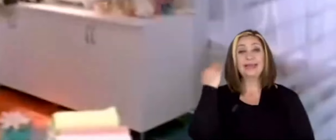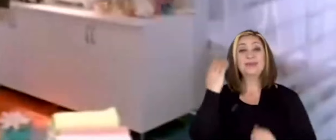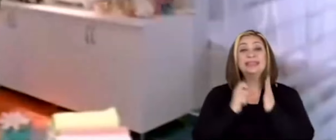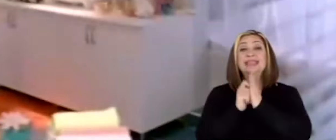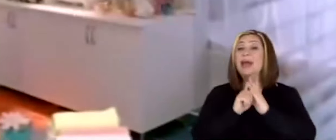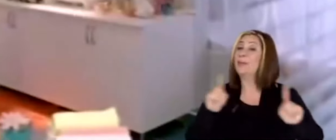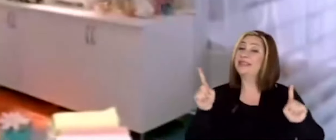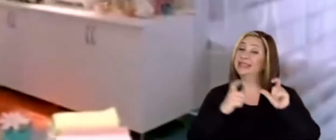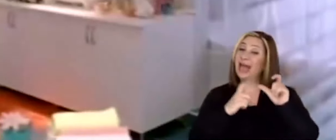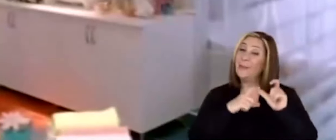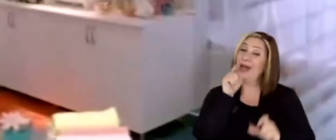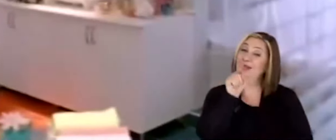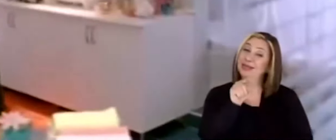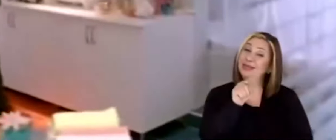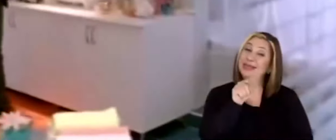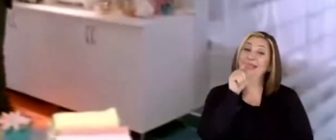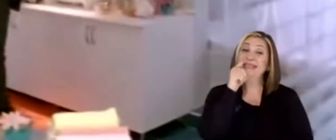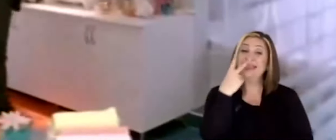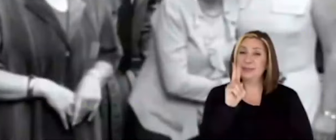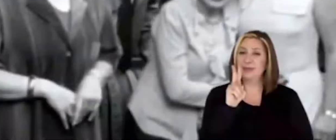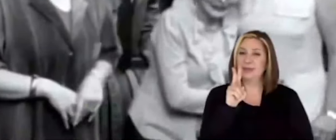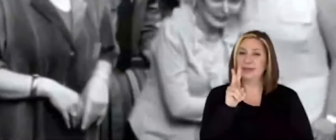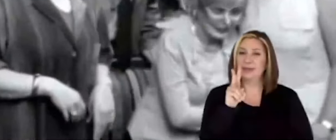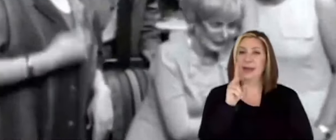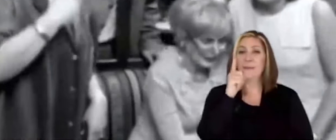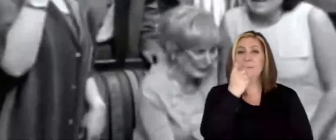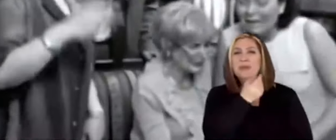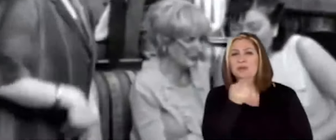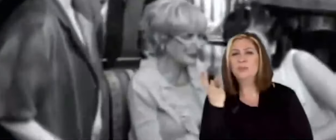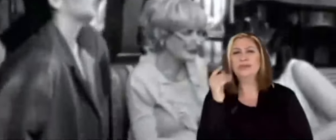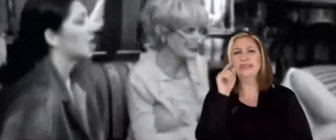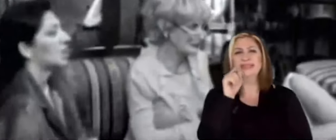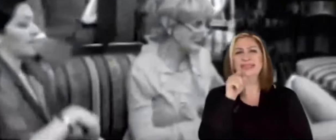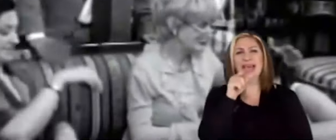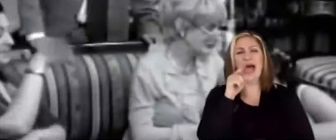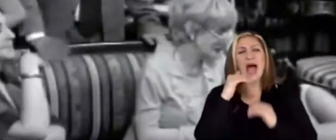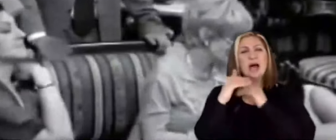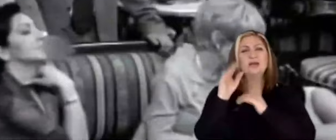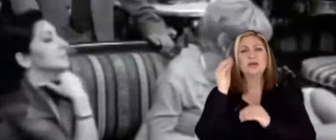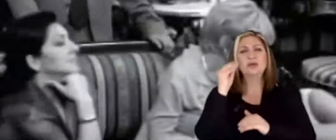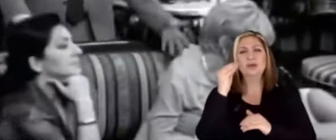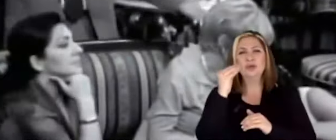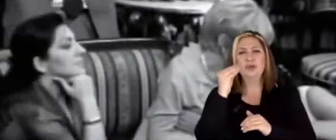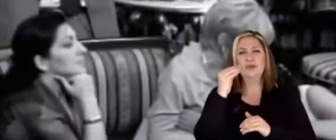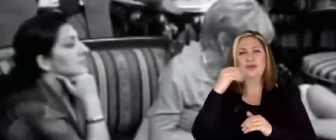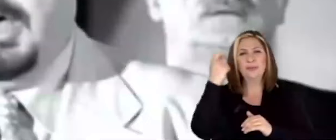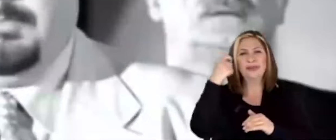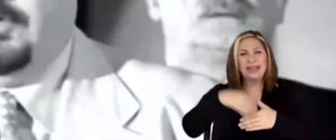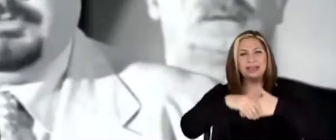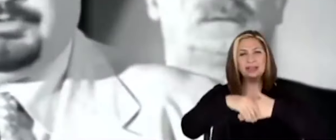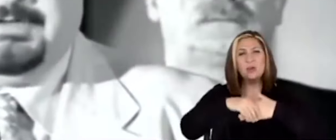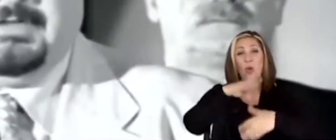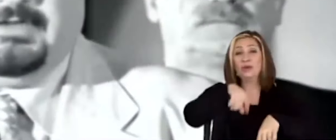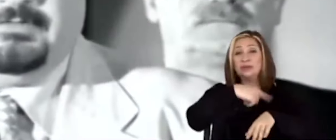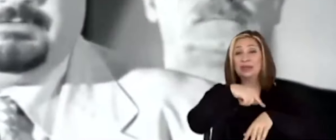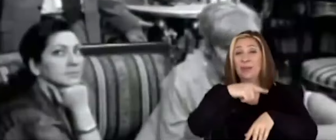Geçmişini silemezsin Sermiyan Midyat. Sene 2000. Birçoğumuz seninle Halk Çocuğu adlı televizyon filminde tanıştık. O